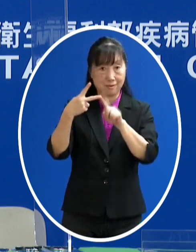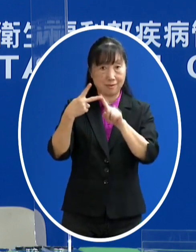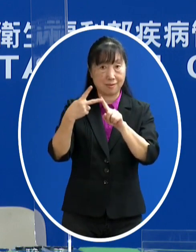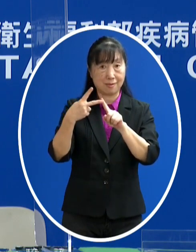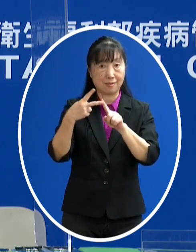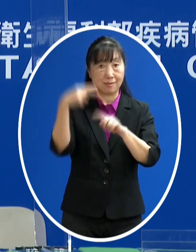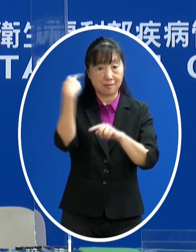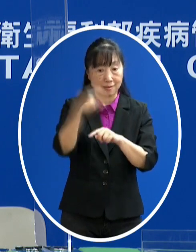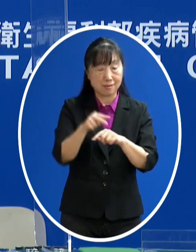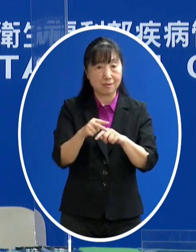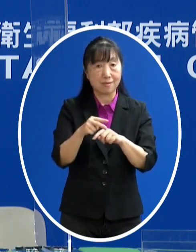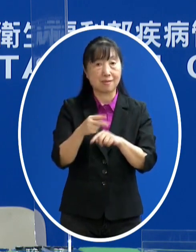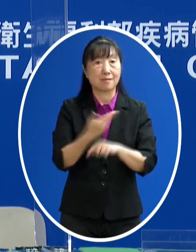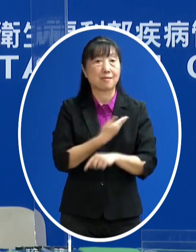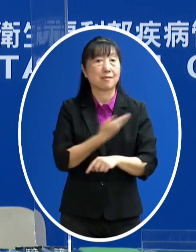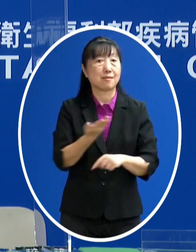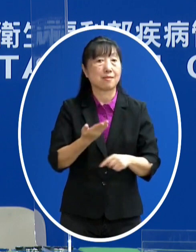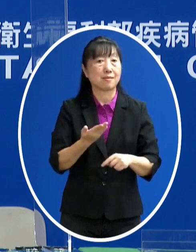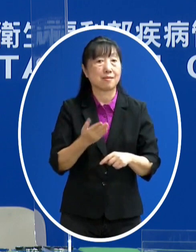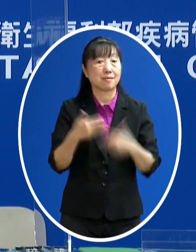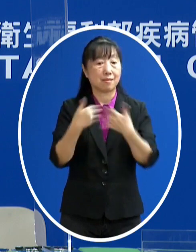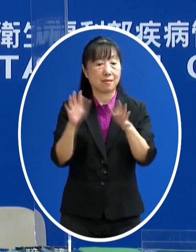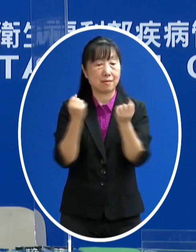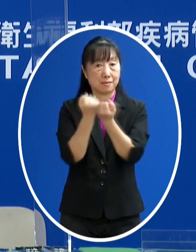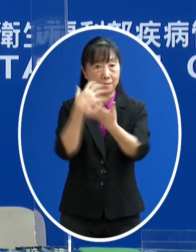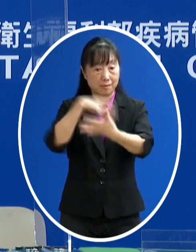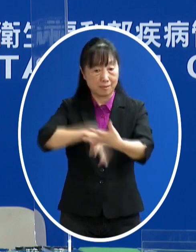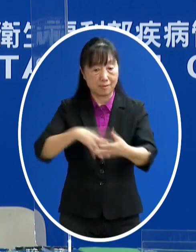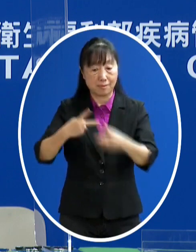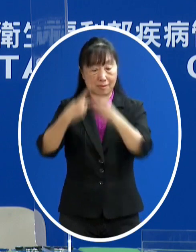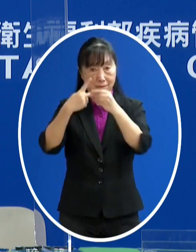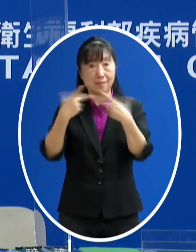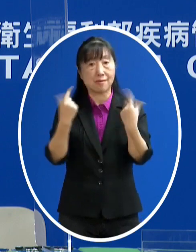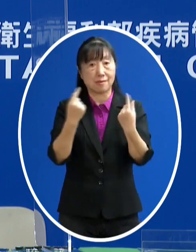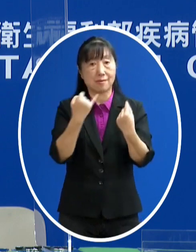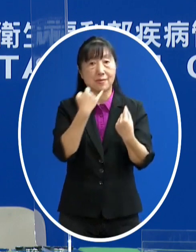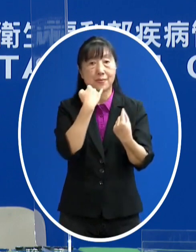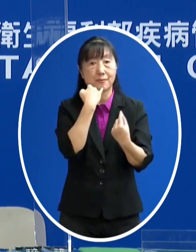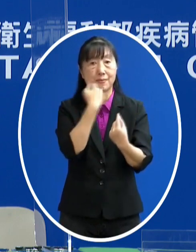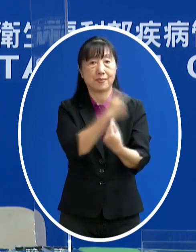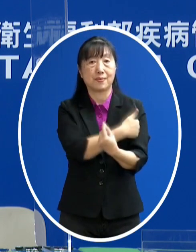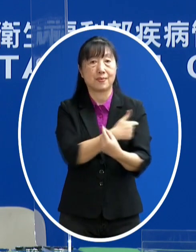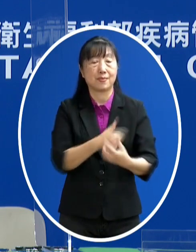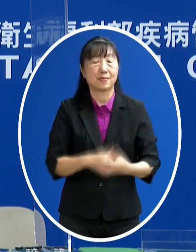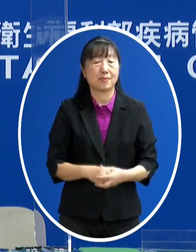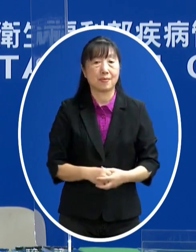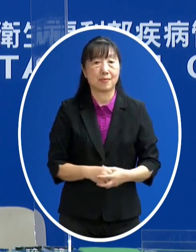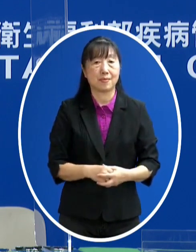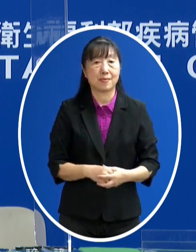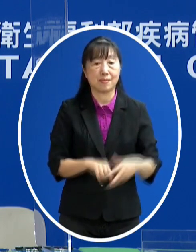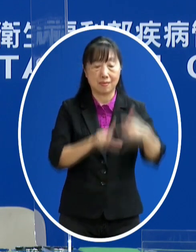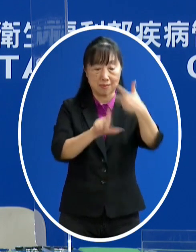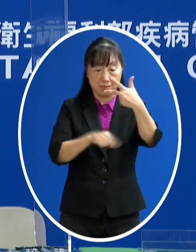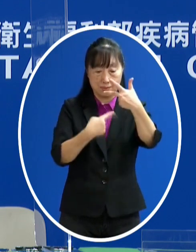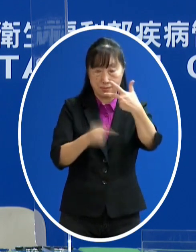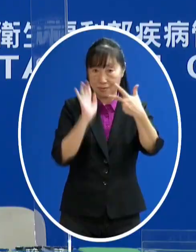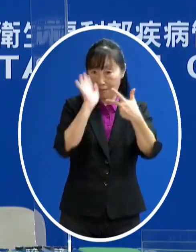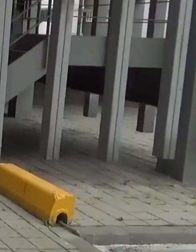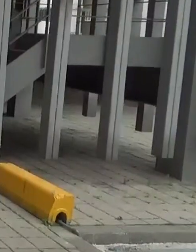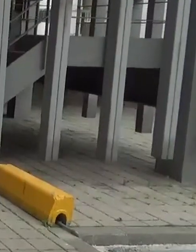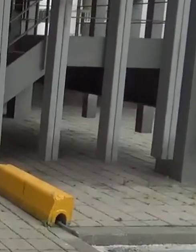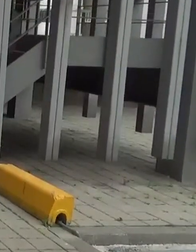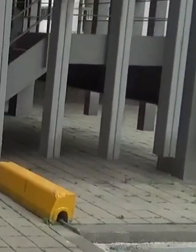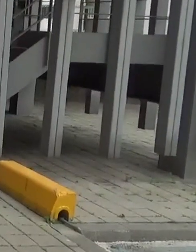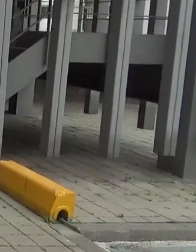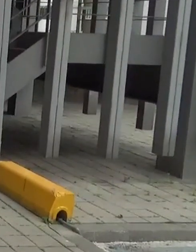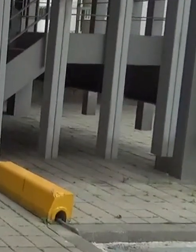我们也开放这个 Moderna 的第二剂也可以做接种。好，这个是从7月1号开始。